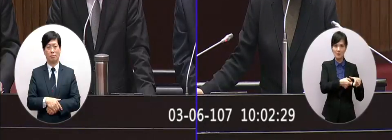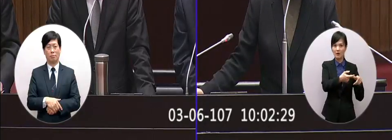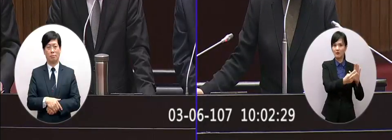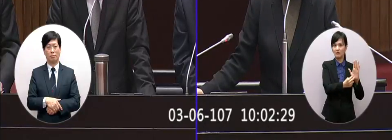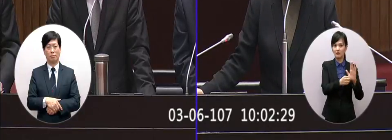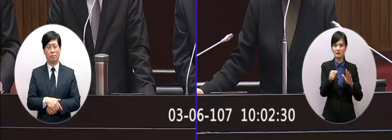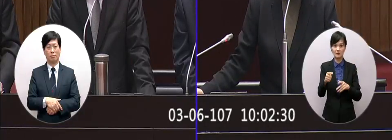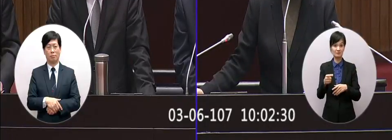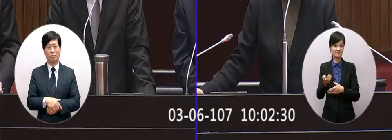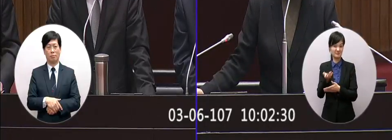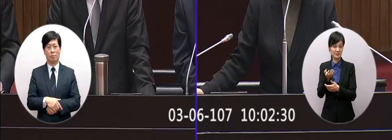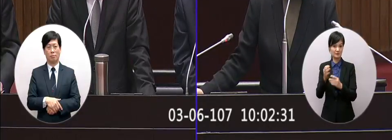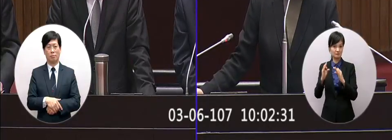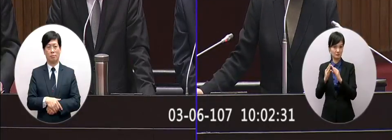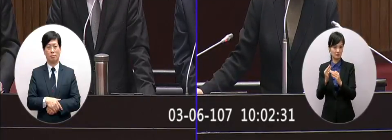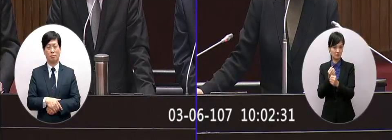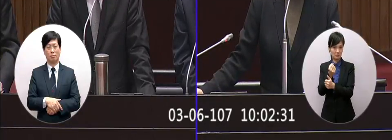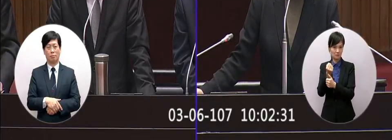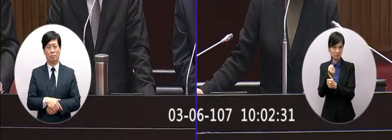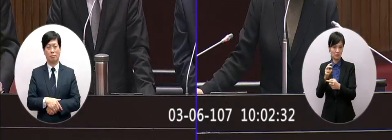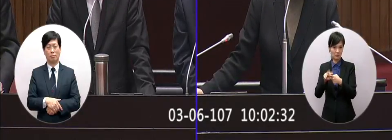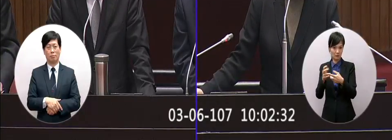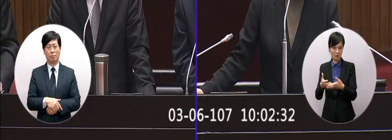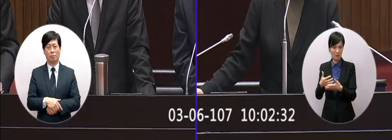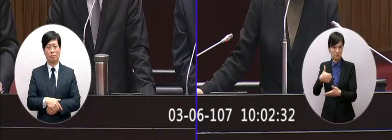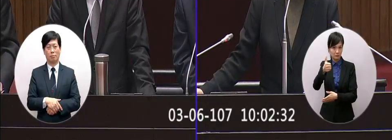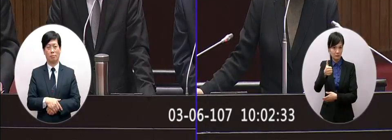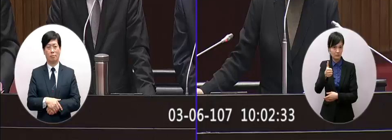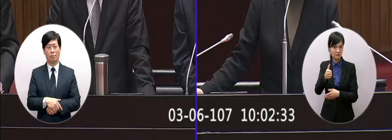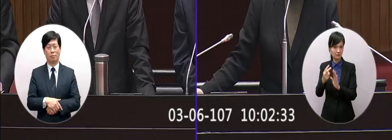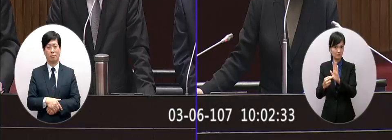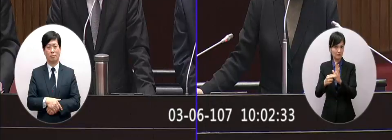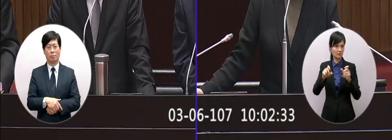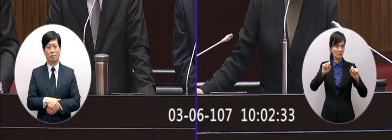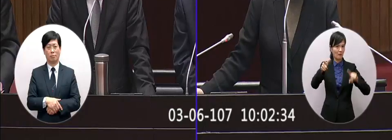控董事长讲的话不一样，也就是说，